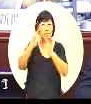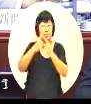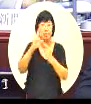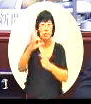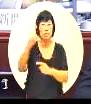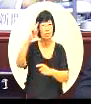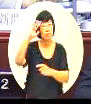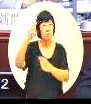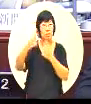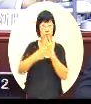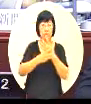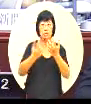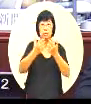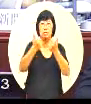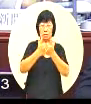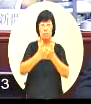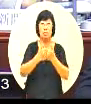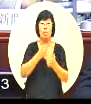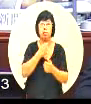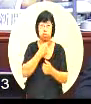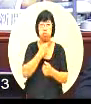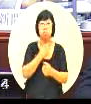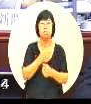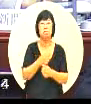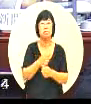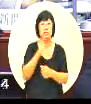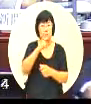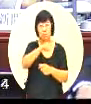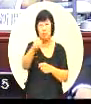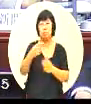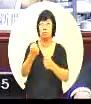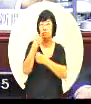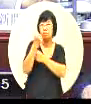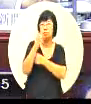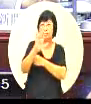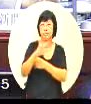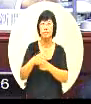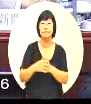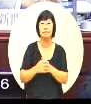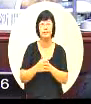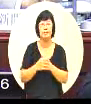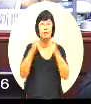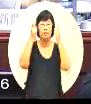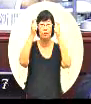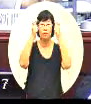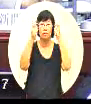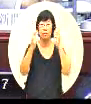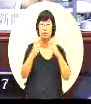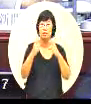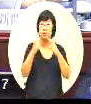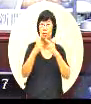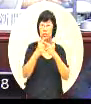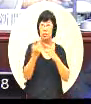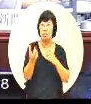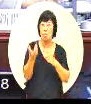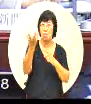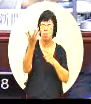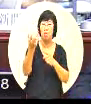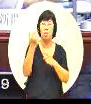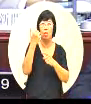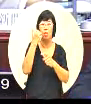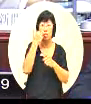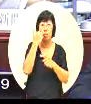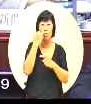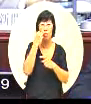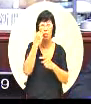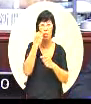的机会啊？这个也是我们一直都在努力。那我会认为说，高雄人口用户籍